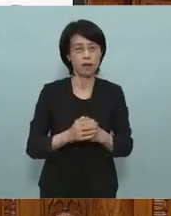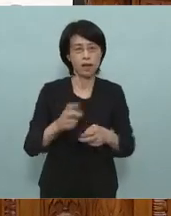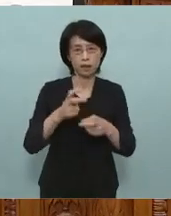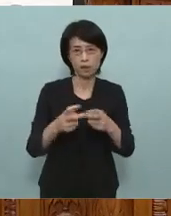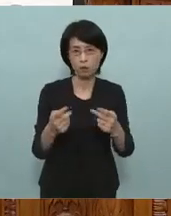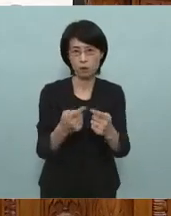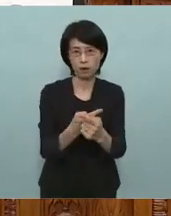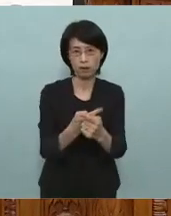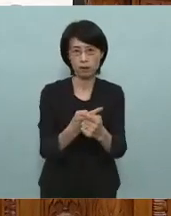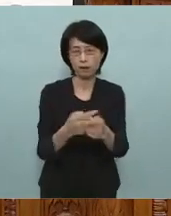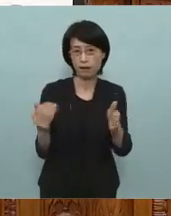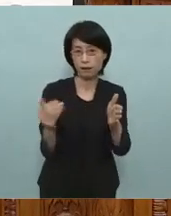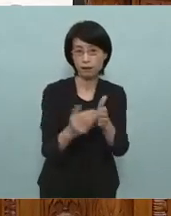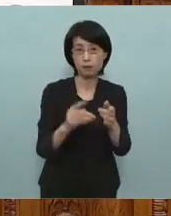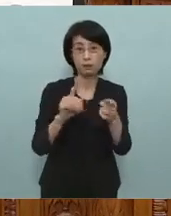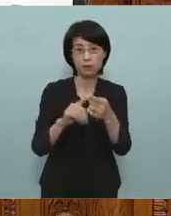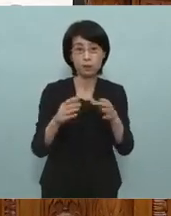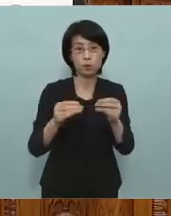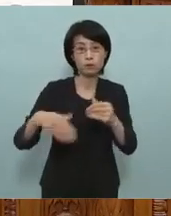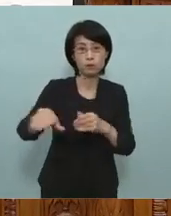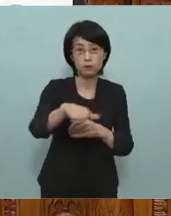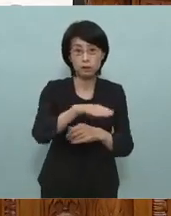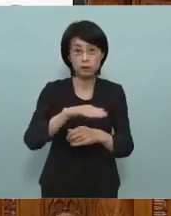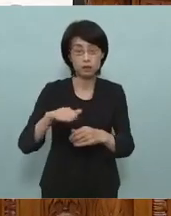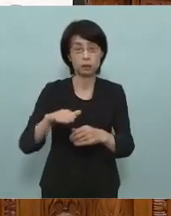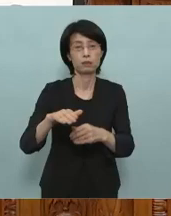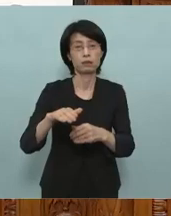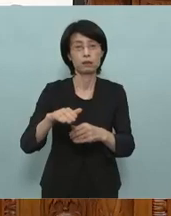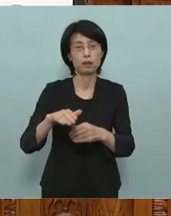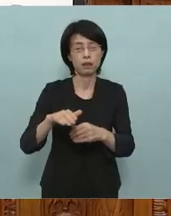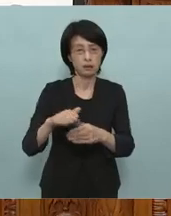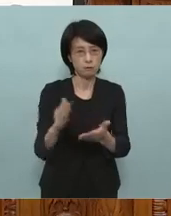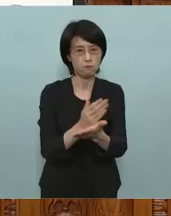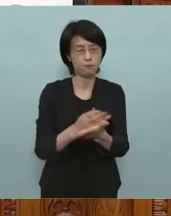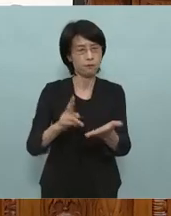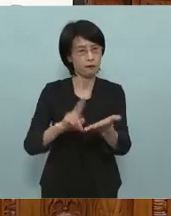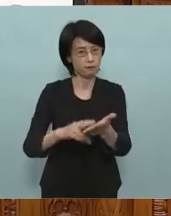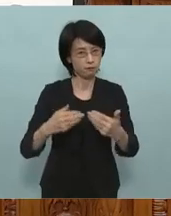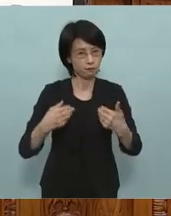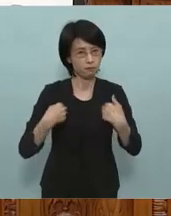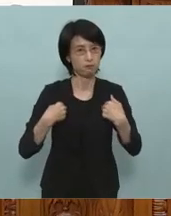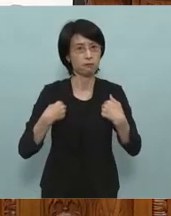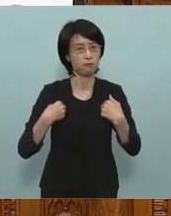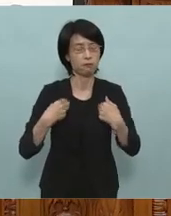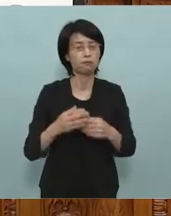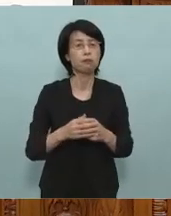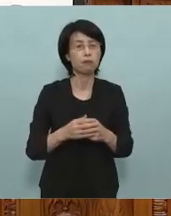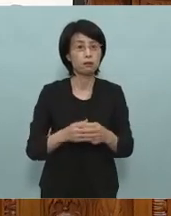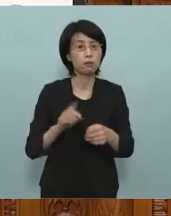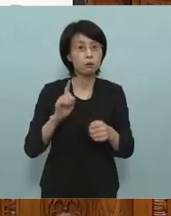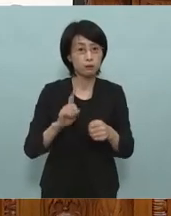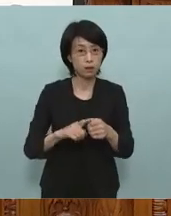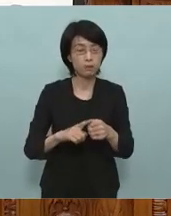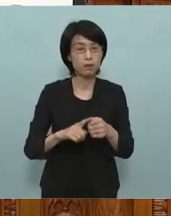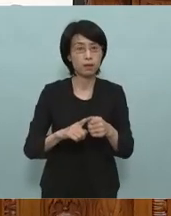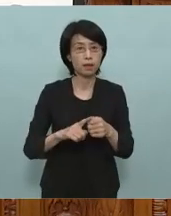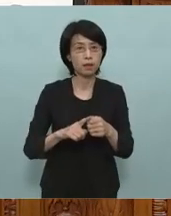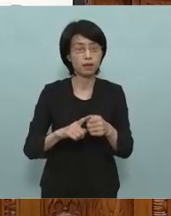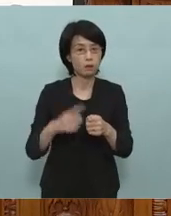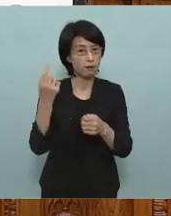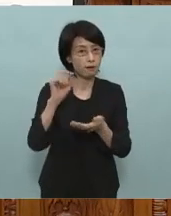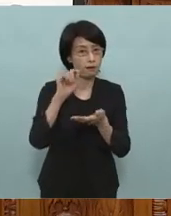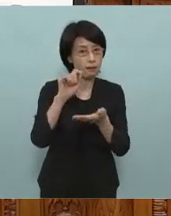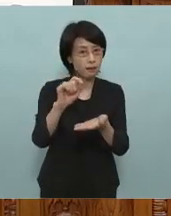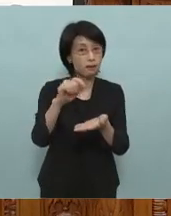憲法改正は最終的には国民の皆様によるご判断が必要ですそのための本次に